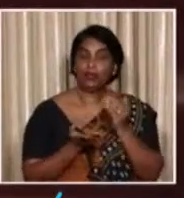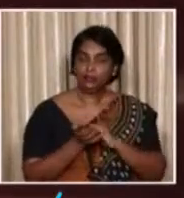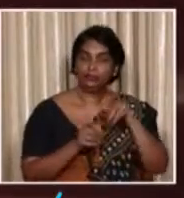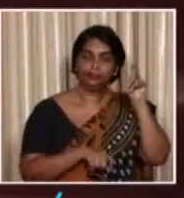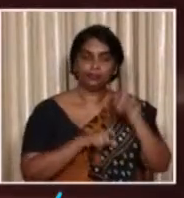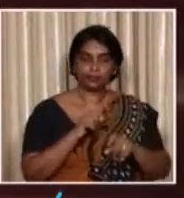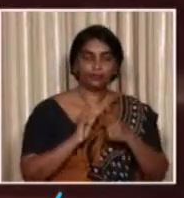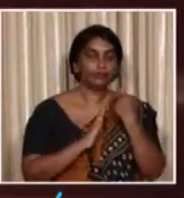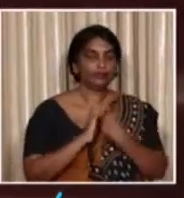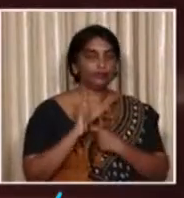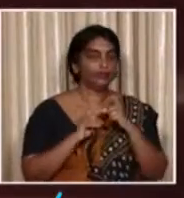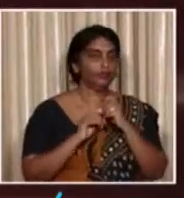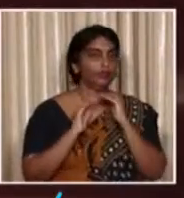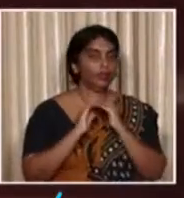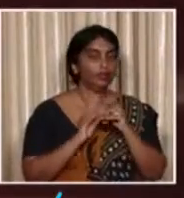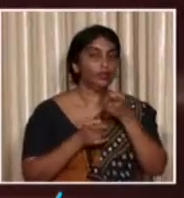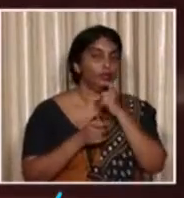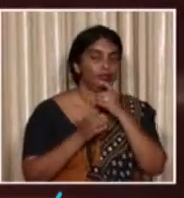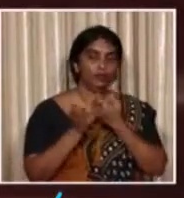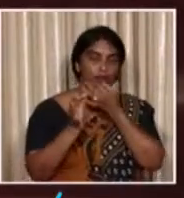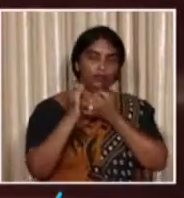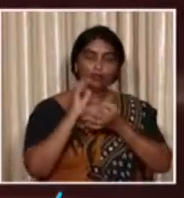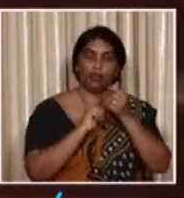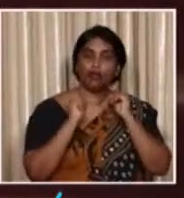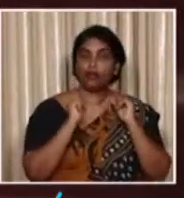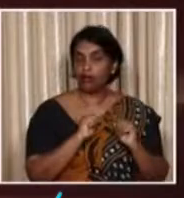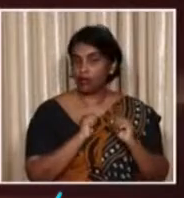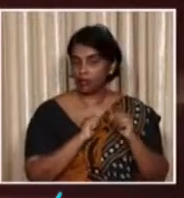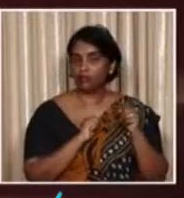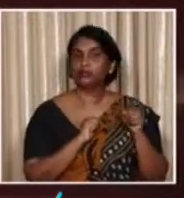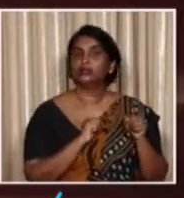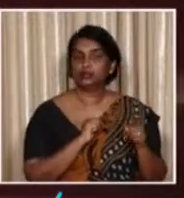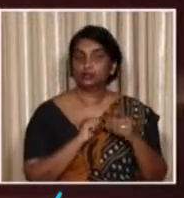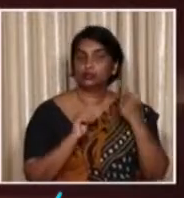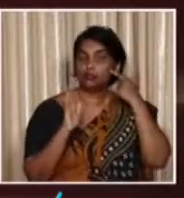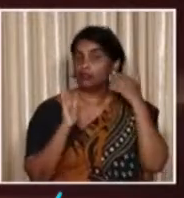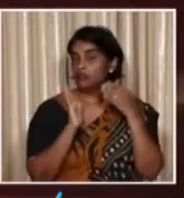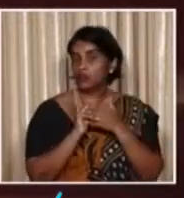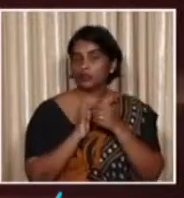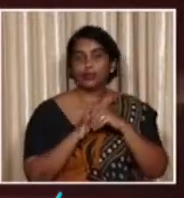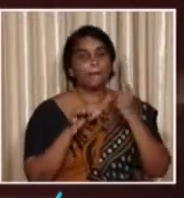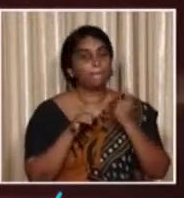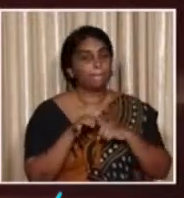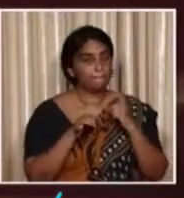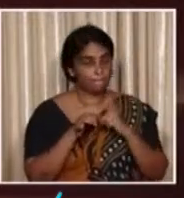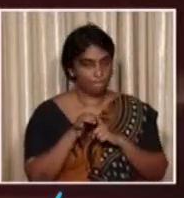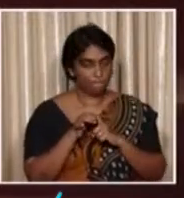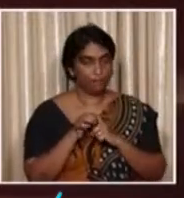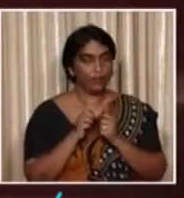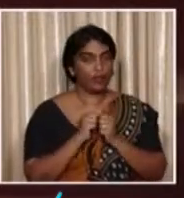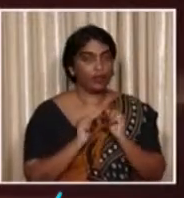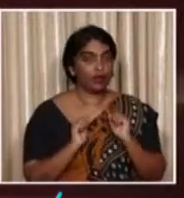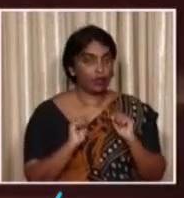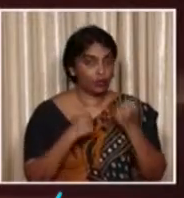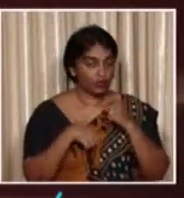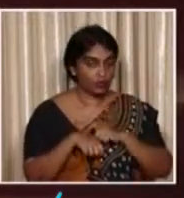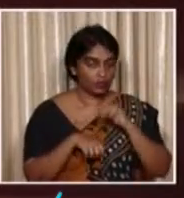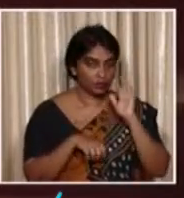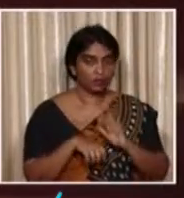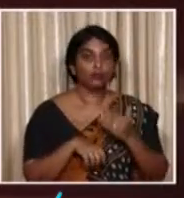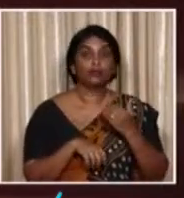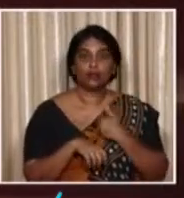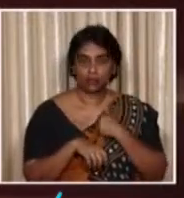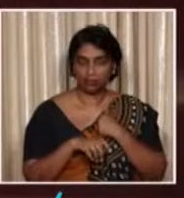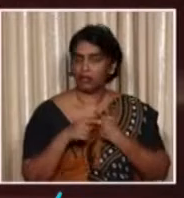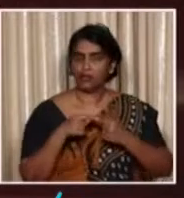අයත් නීතිපති දෙපාර්තමේන්තුවේ නඩු පවරනු ලබන ආකාරය සහ පදනම පිළිබඳ ප්‍රශ්න කිරීමට උත්සාහ කළ අවස්ථාවේ